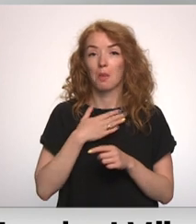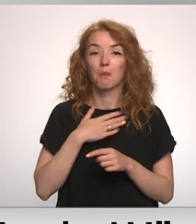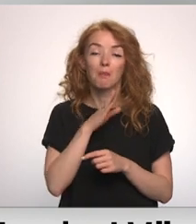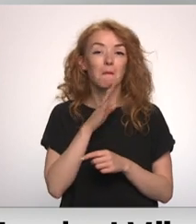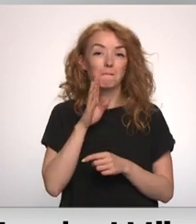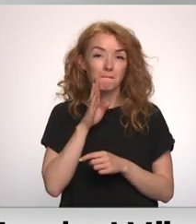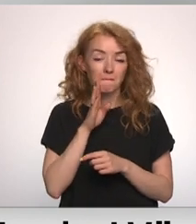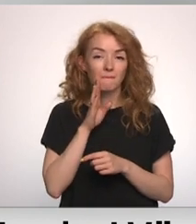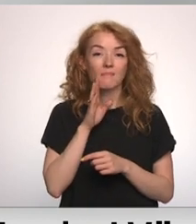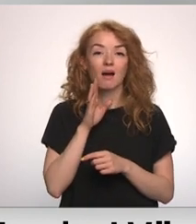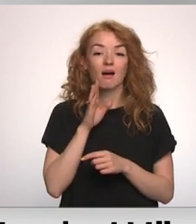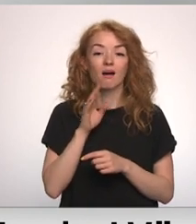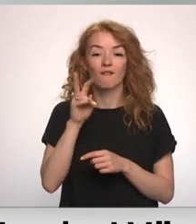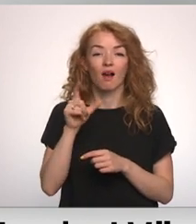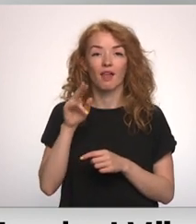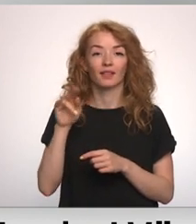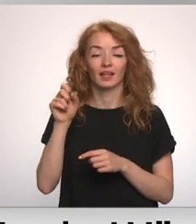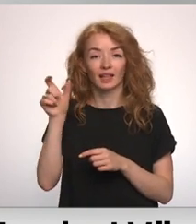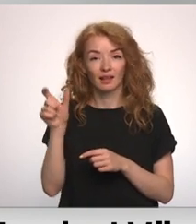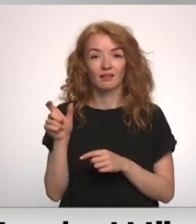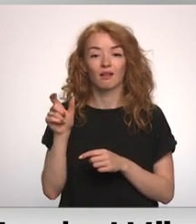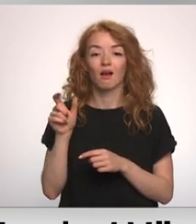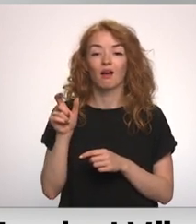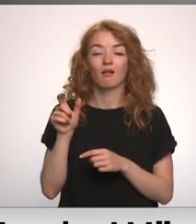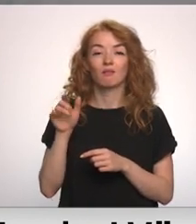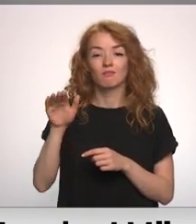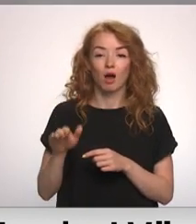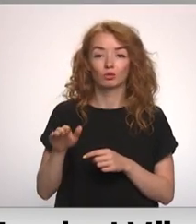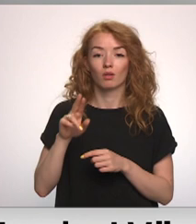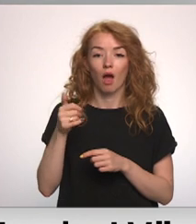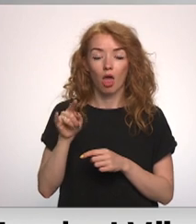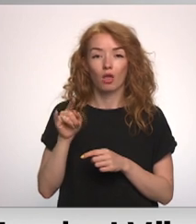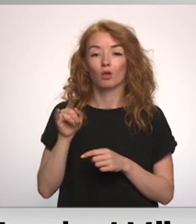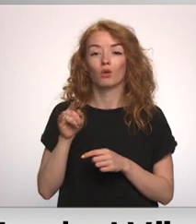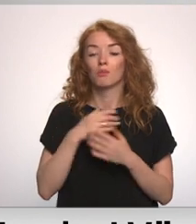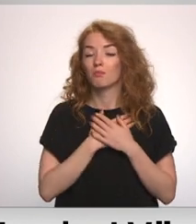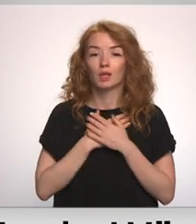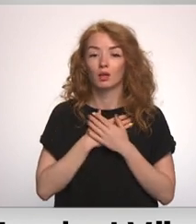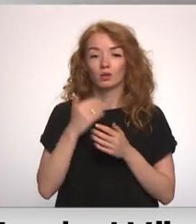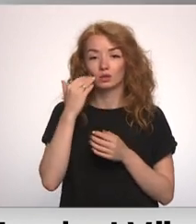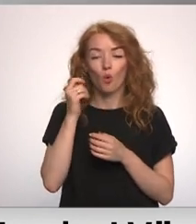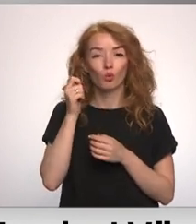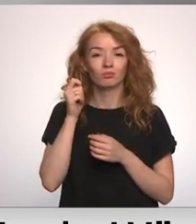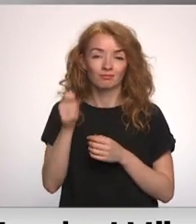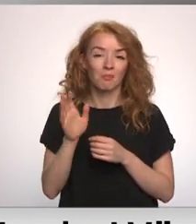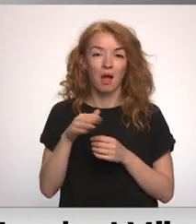mammīte, Valentīnu, Intu, māsiņu Daigu, mīļi saucām par eņģeļiem.